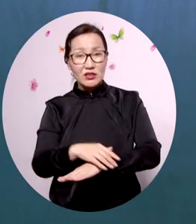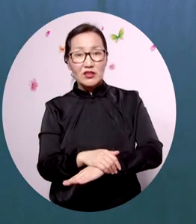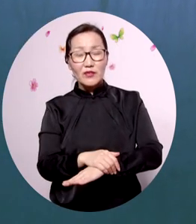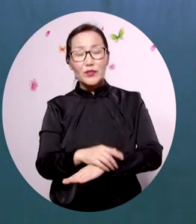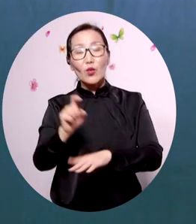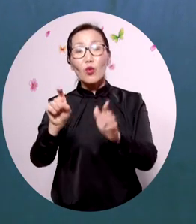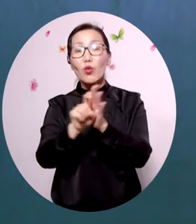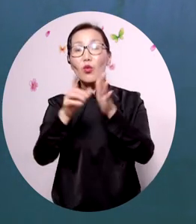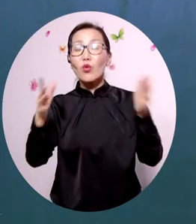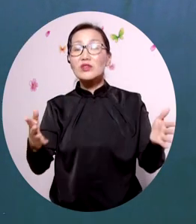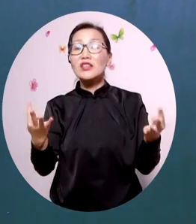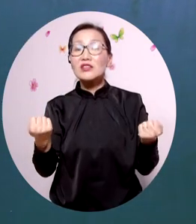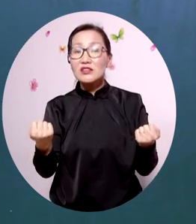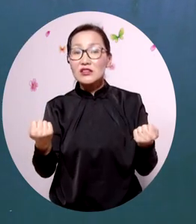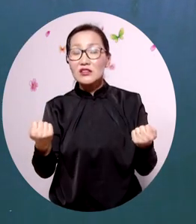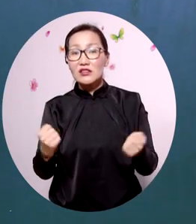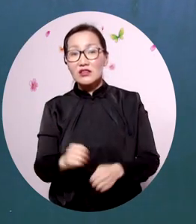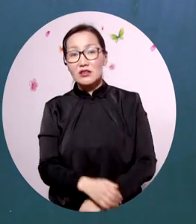А хугацаа